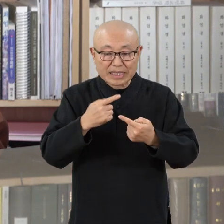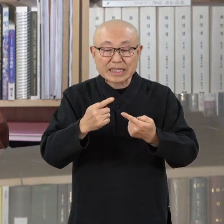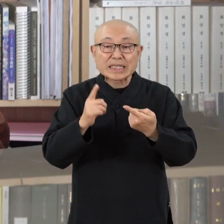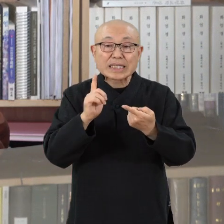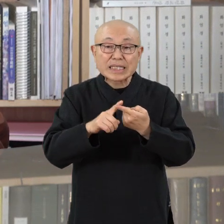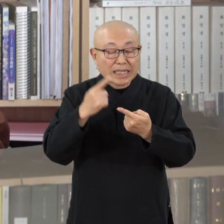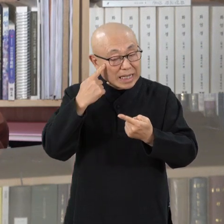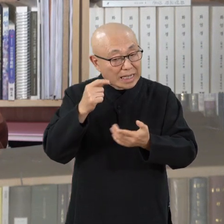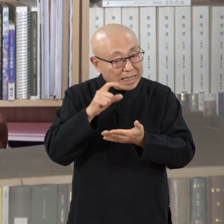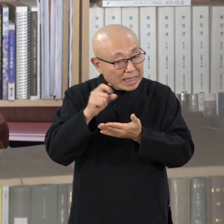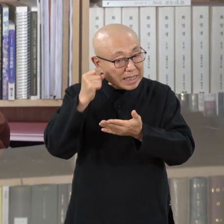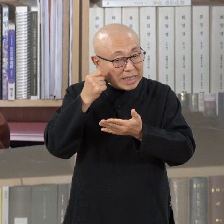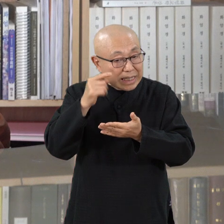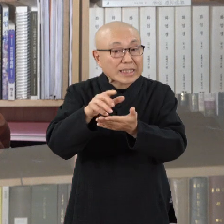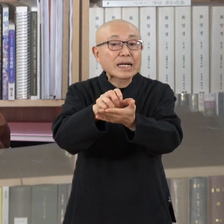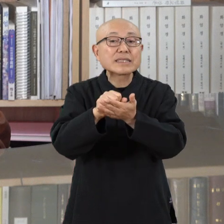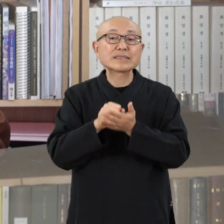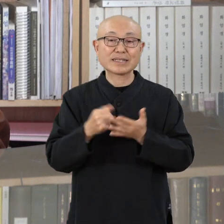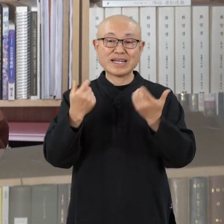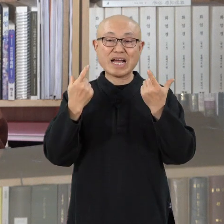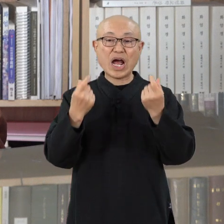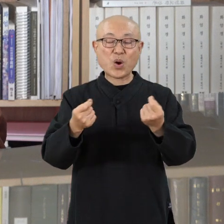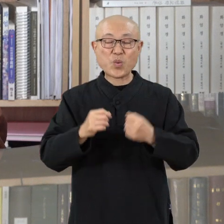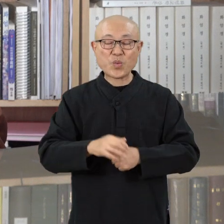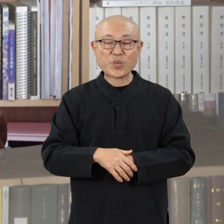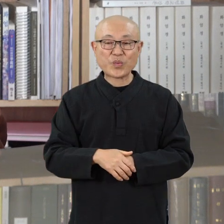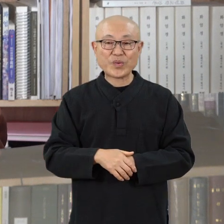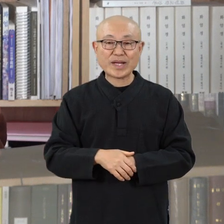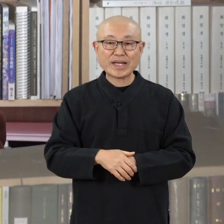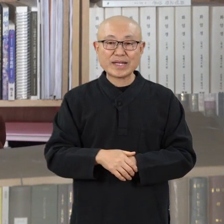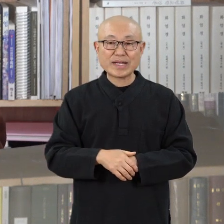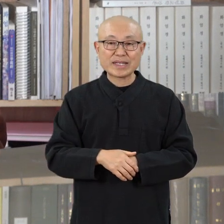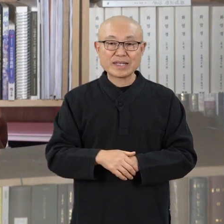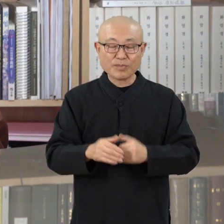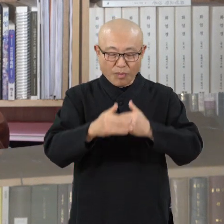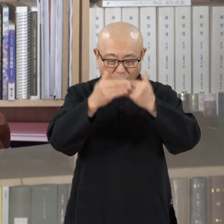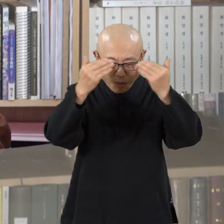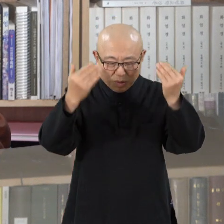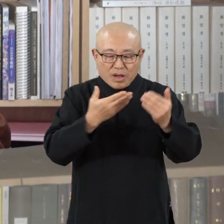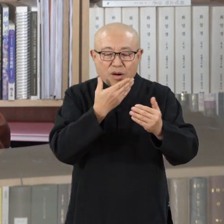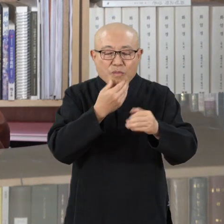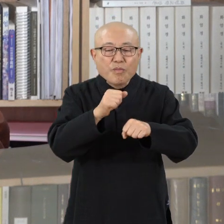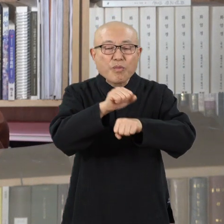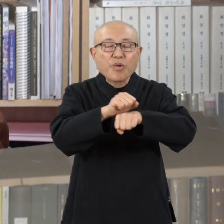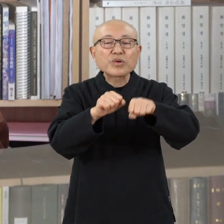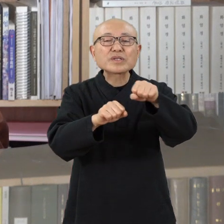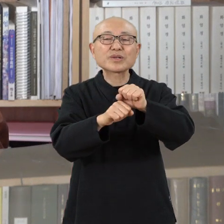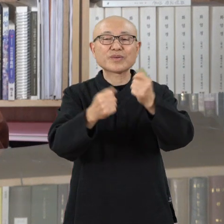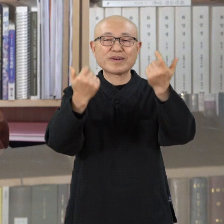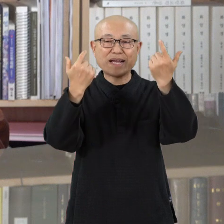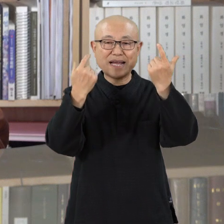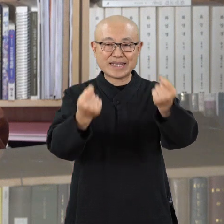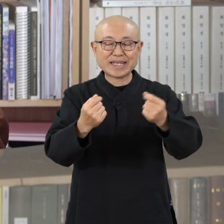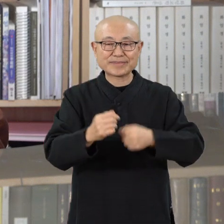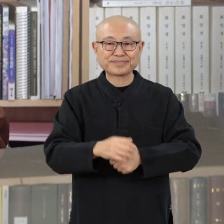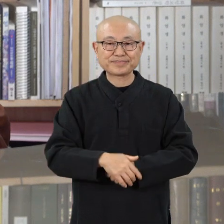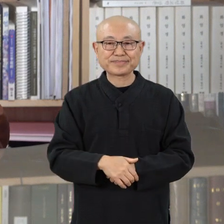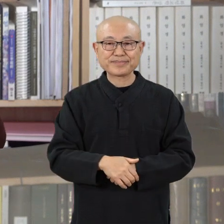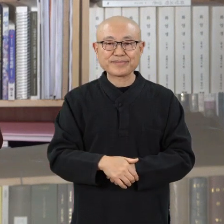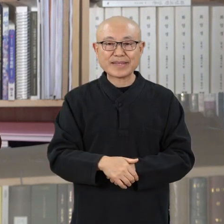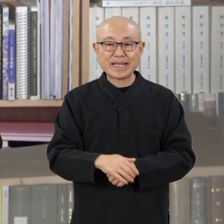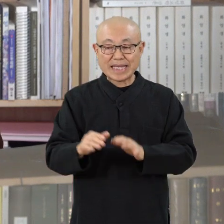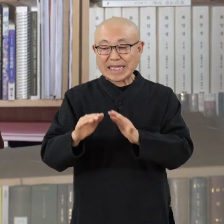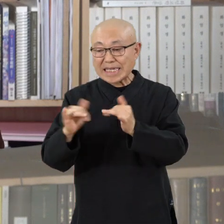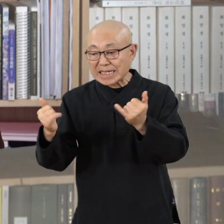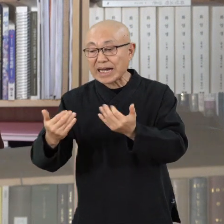도를 성취해서 부처님이 되는 것이고 그리고 일체 공덕을 이루어낸다 이런 말씀이거든요.